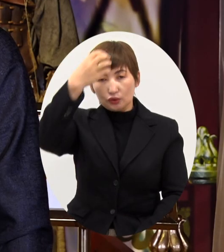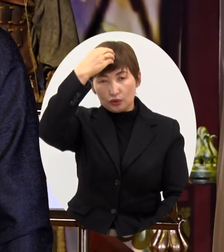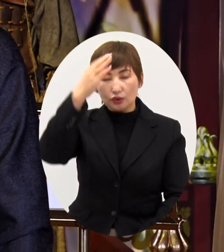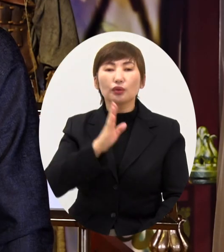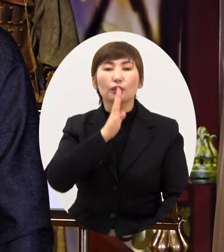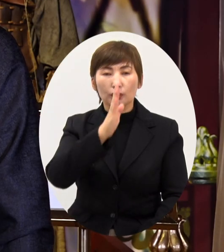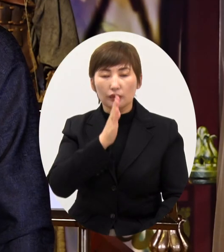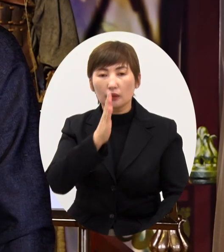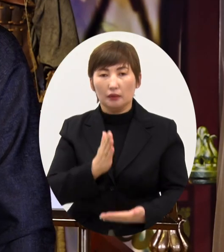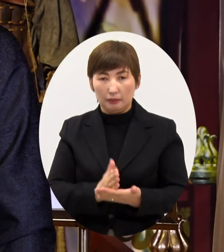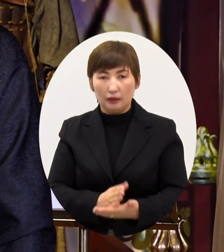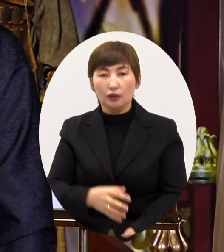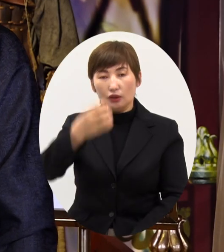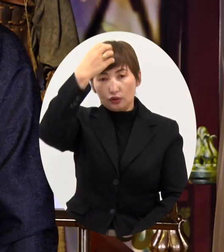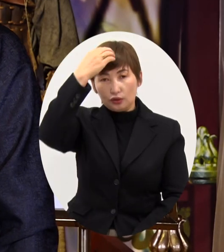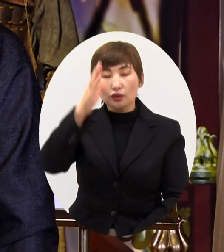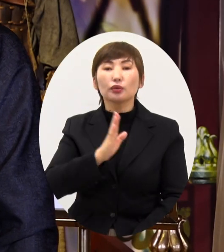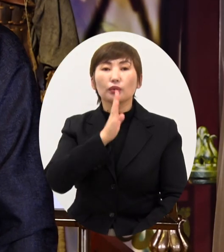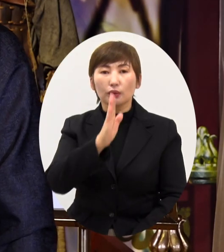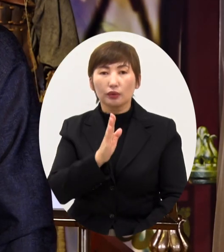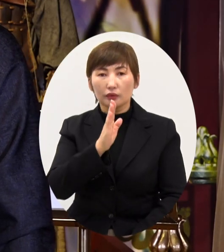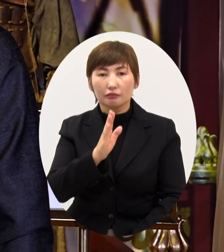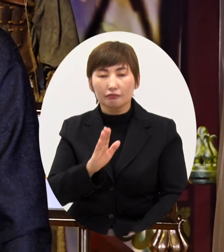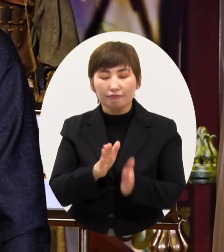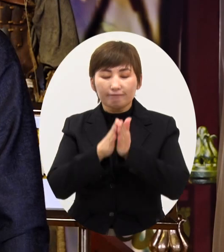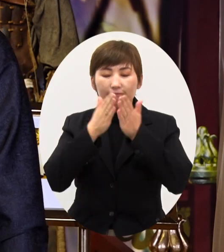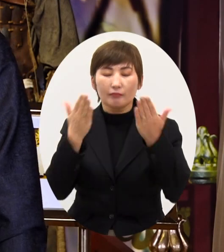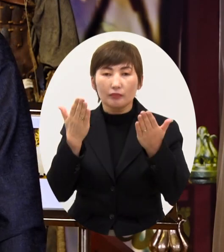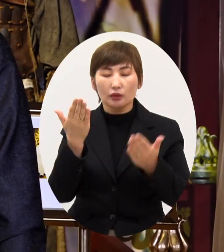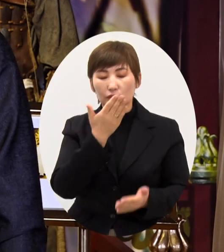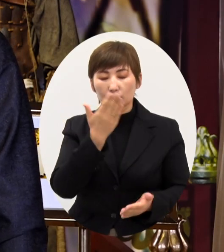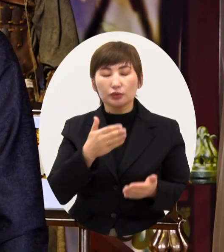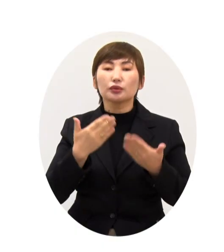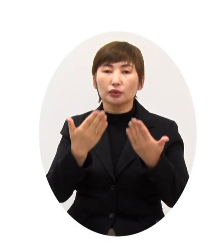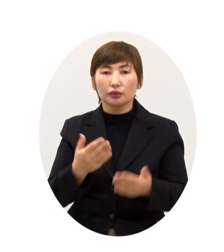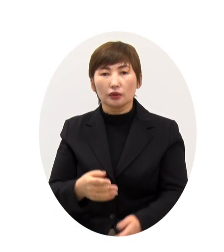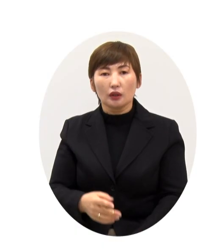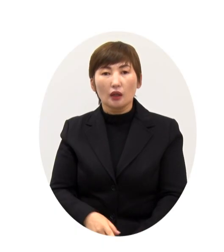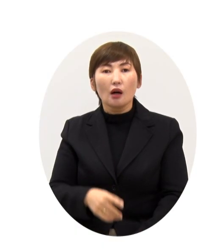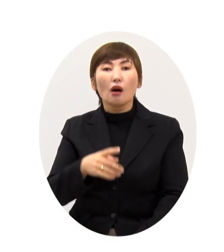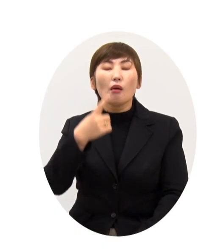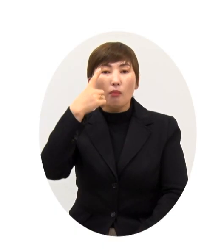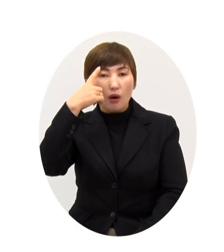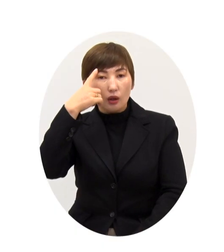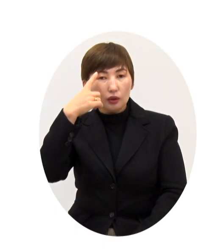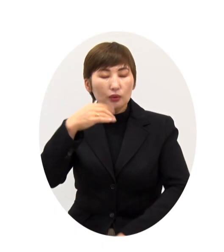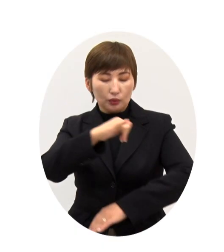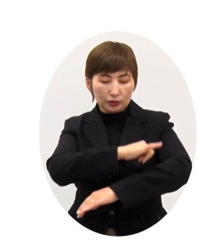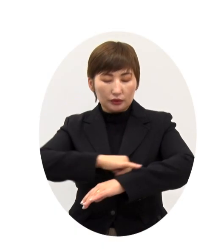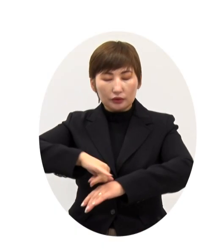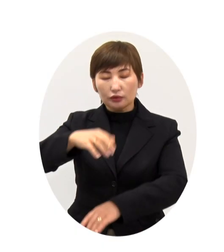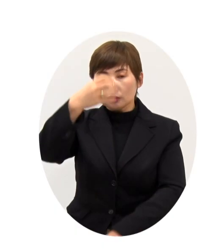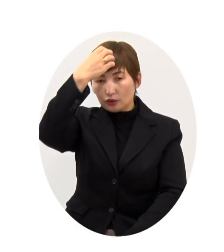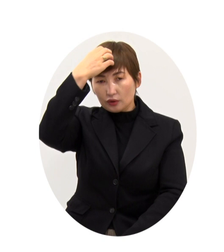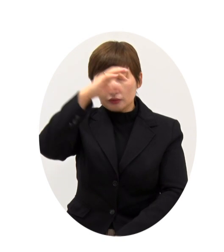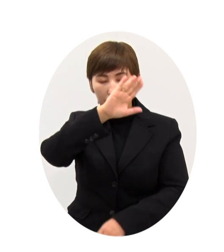төрийн дуулал. За төрийн дуулалыг сорхочхийн ихээс уншиж өгье. За төрийн эрхэм нэгэн бэлэгдэл нь төрийн дуулал